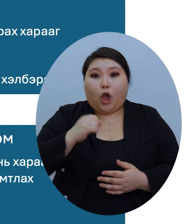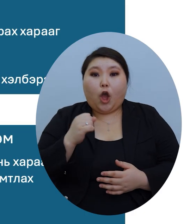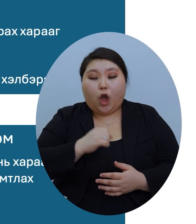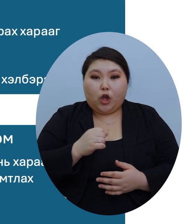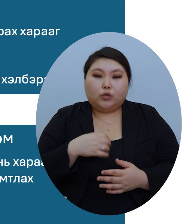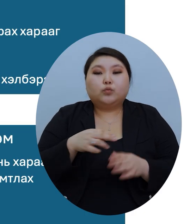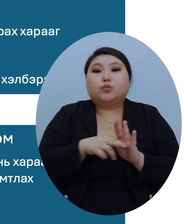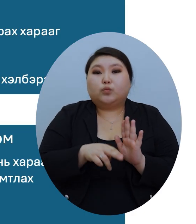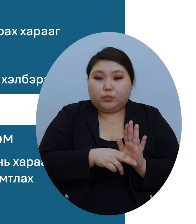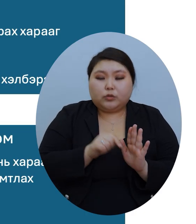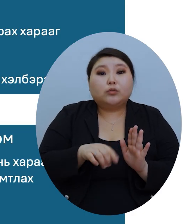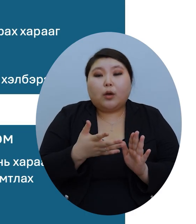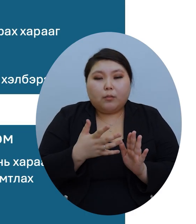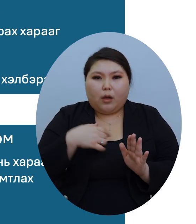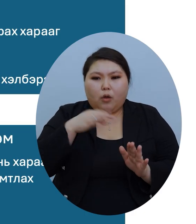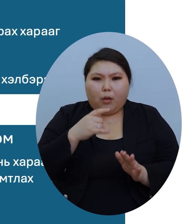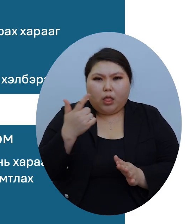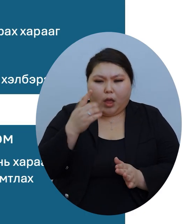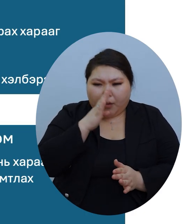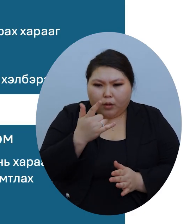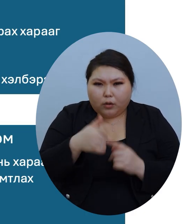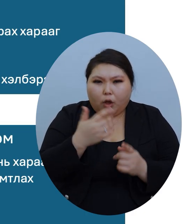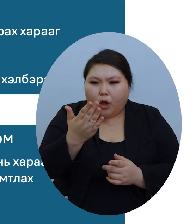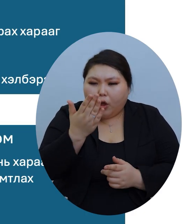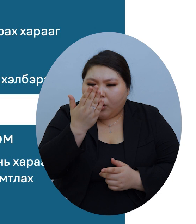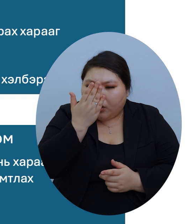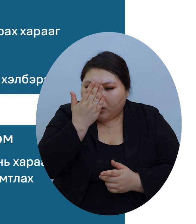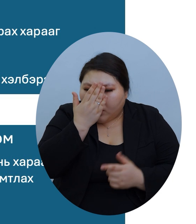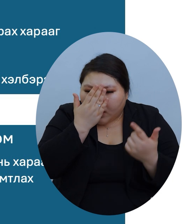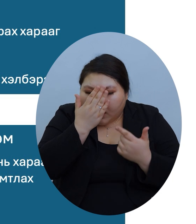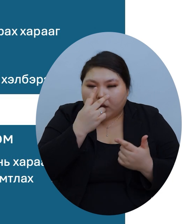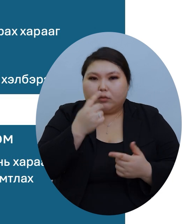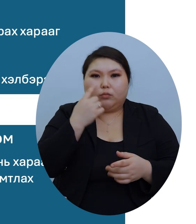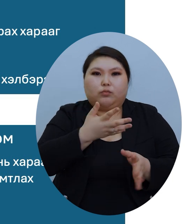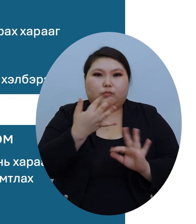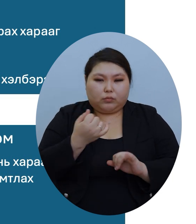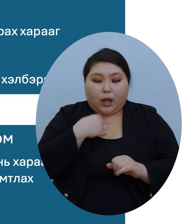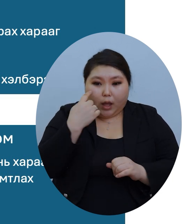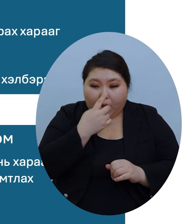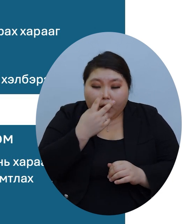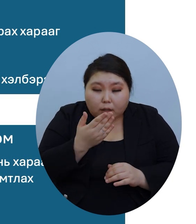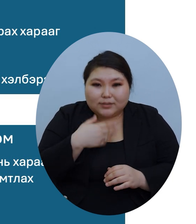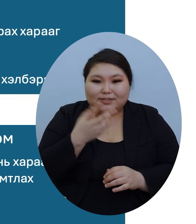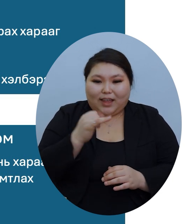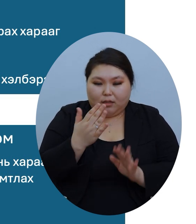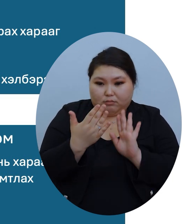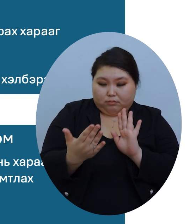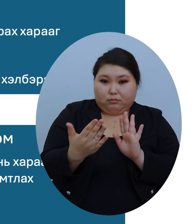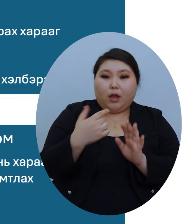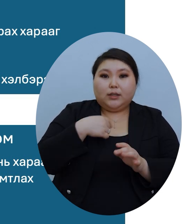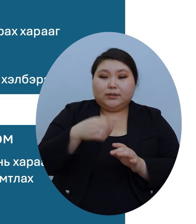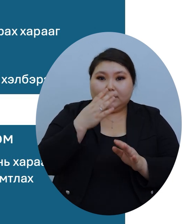ойроос харах нь харааг муутгадаг. Тэгэхээр ойрын зүйлийг харахад тохирсон зай гэж байдаг. Энэ зайг олохын тулд тохой дүрмийг